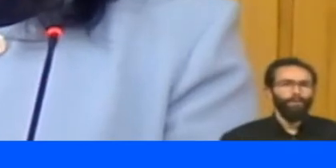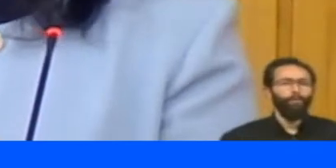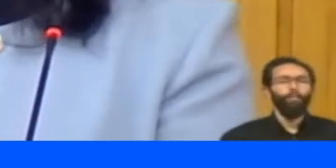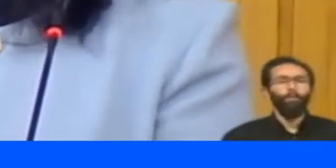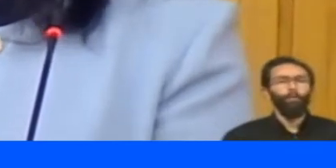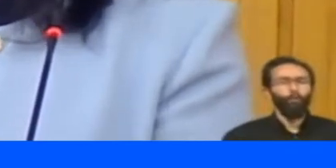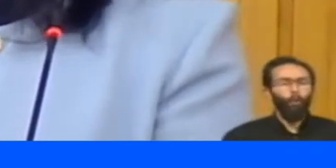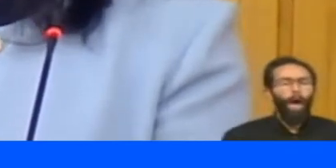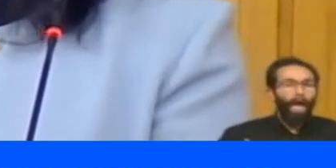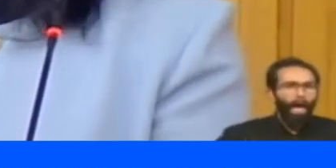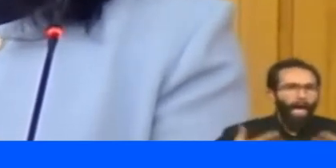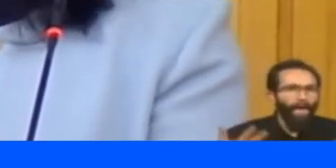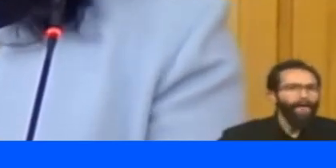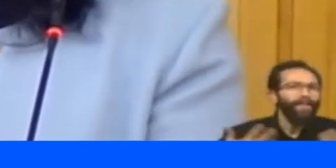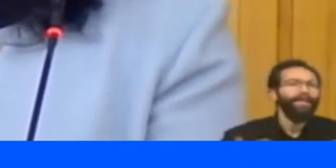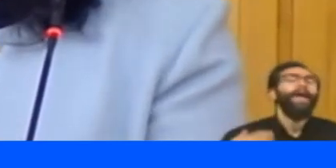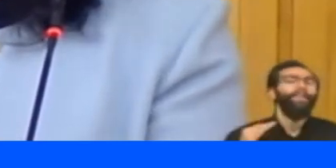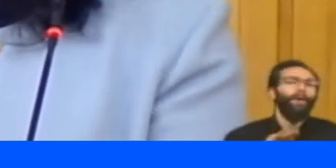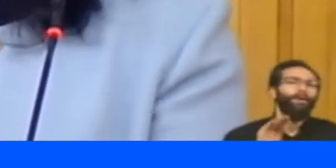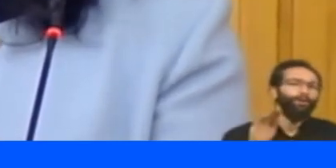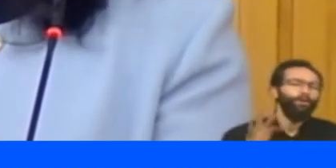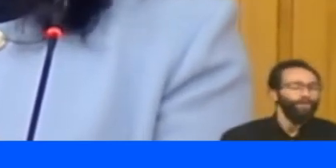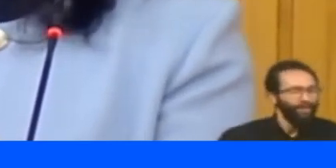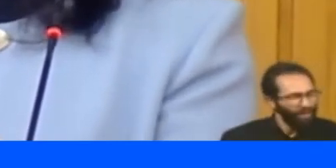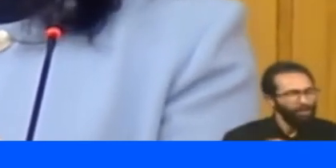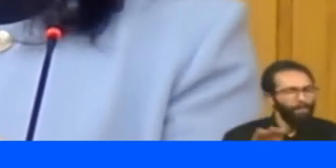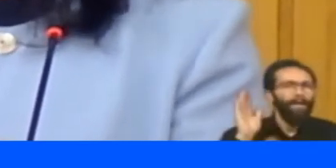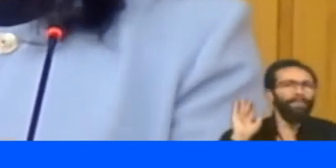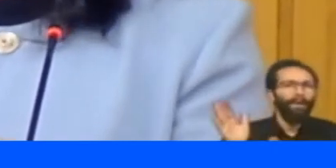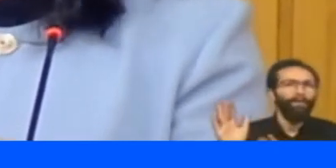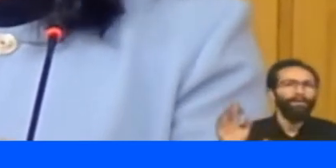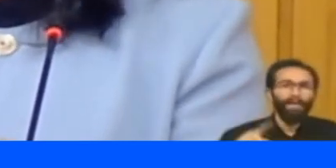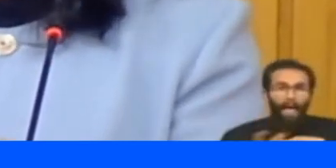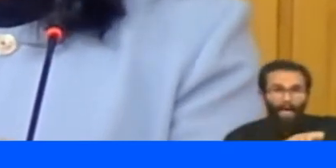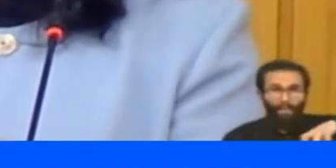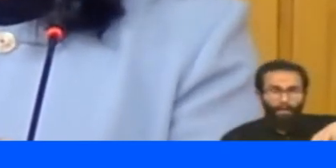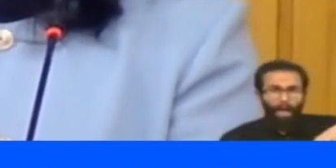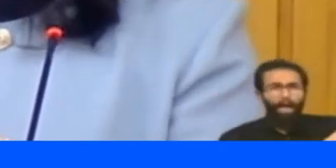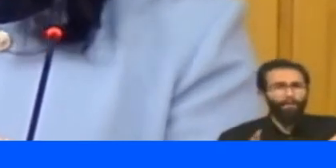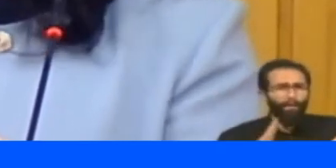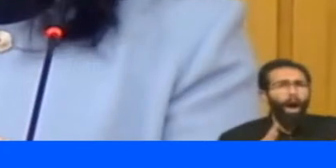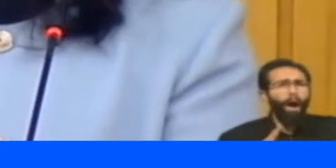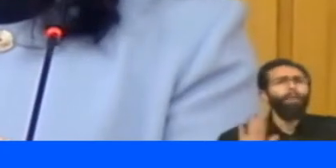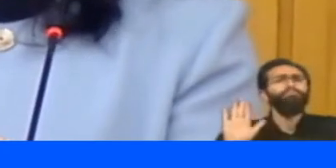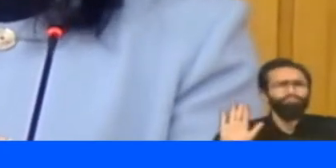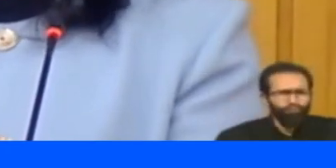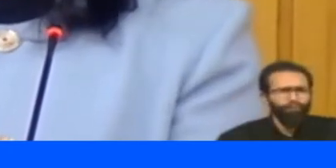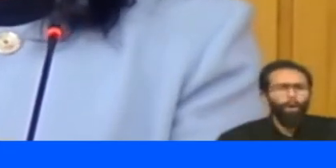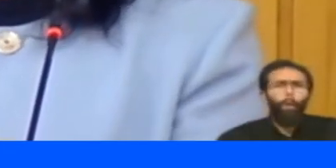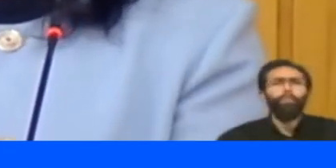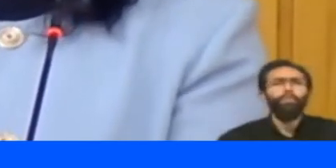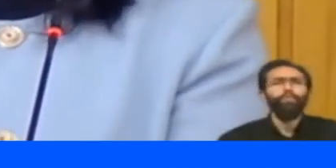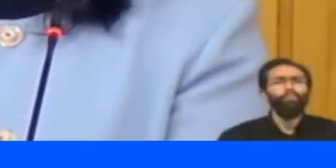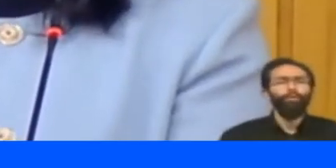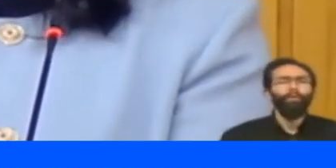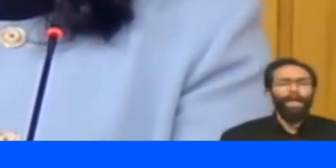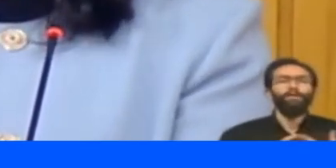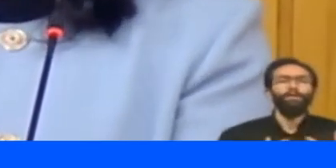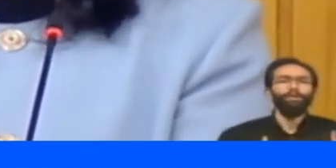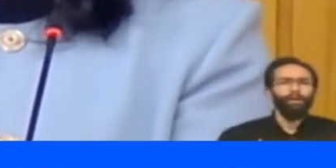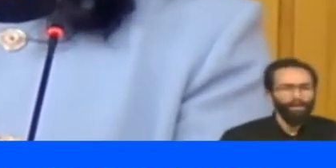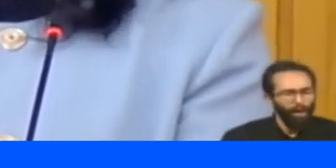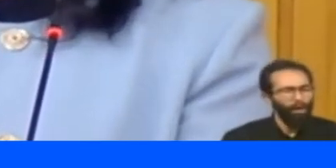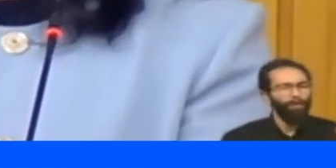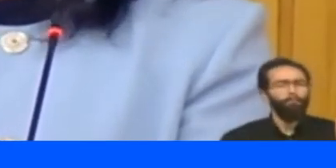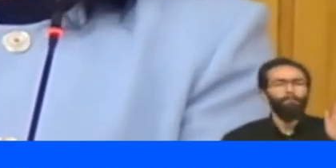yaşıyoruz. Yaşamaya da devam edeceğiz. HDP var olduğu sürece umut da, cesaret de,